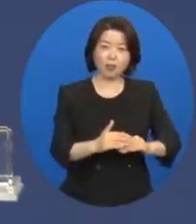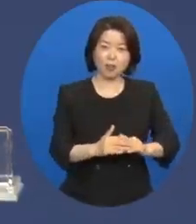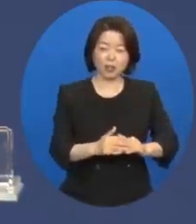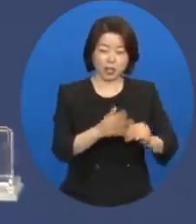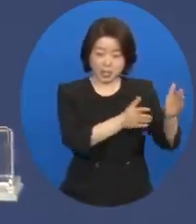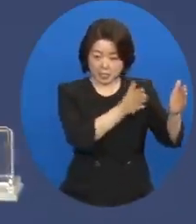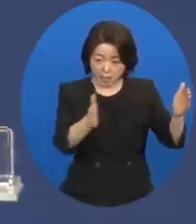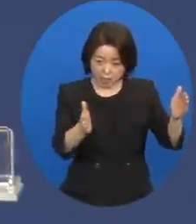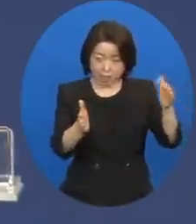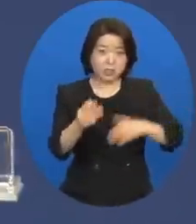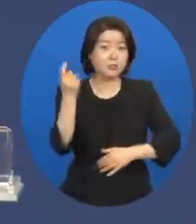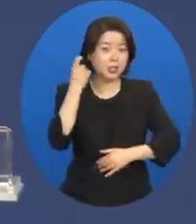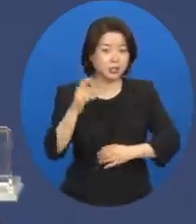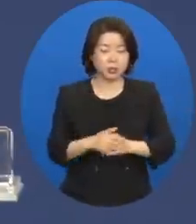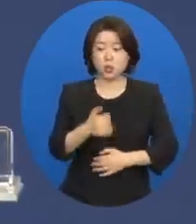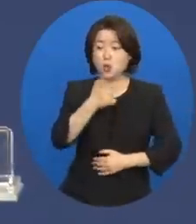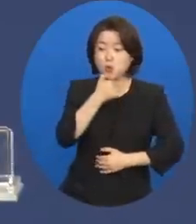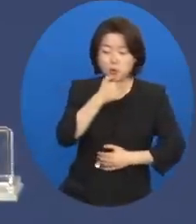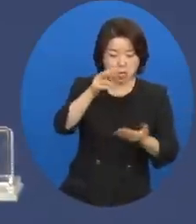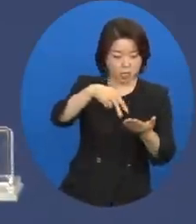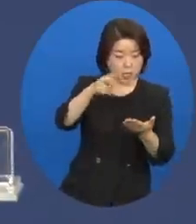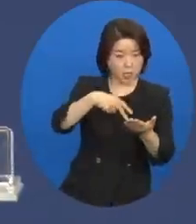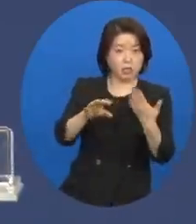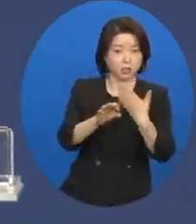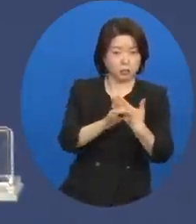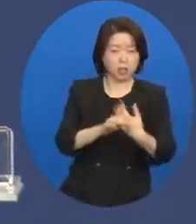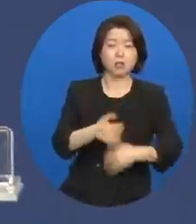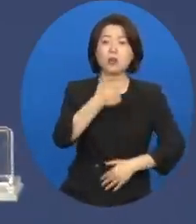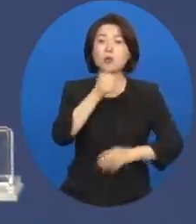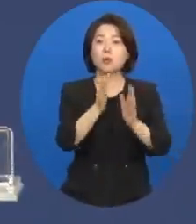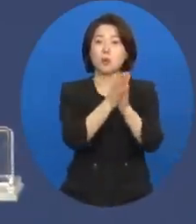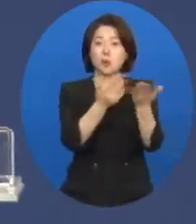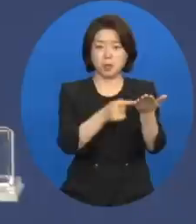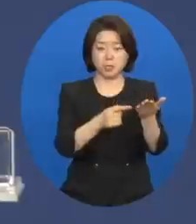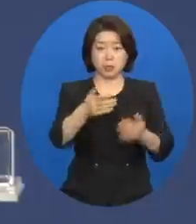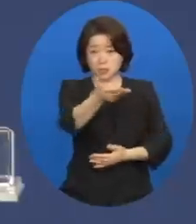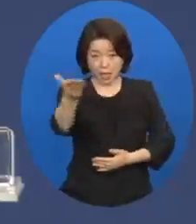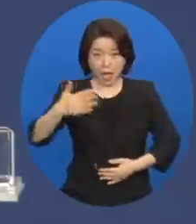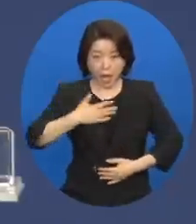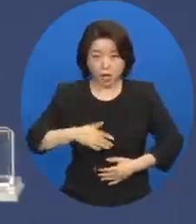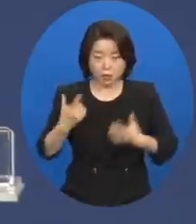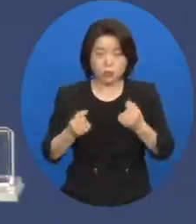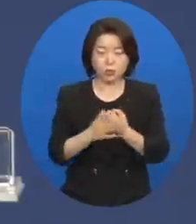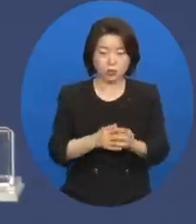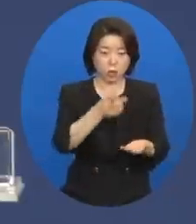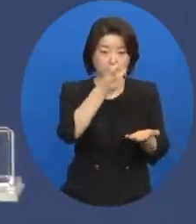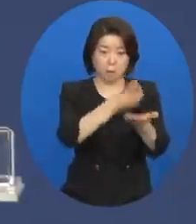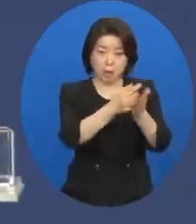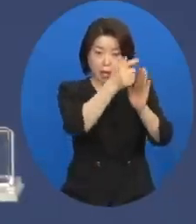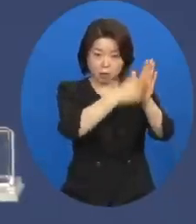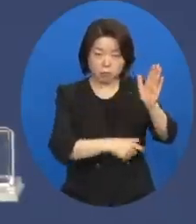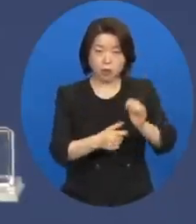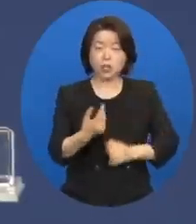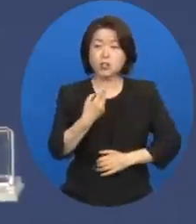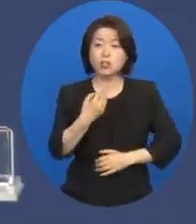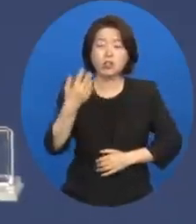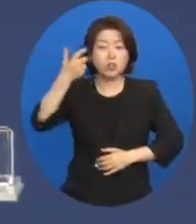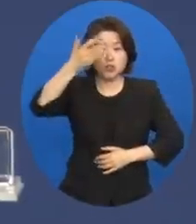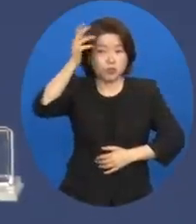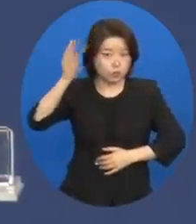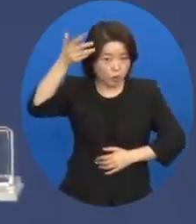요까지만 들어도 로마서를 읽기 시작하면요. 로마서는 아시겠지만 감리교 창시자였던 요한